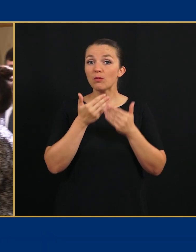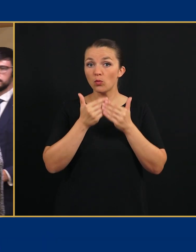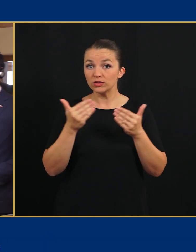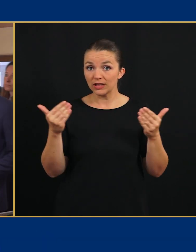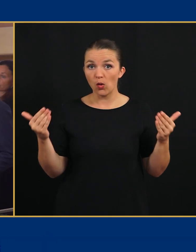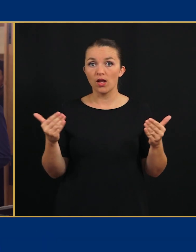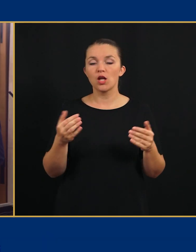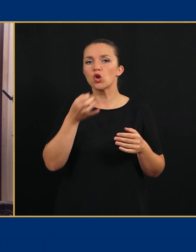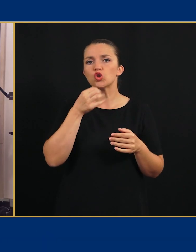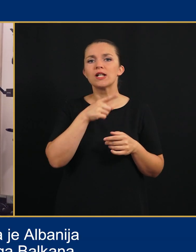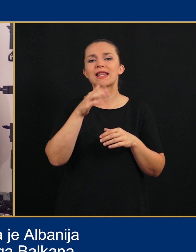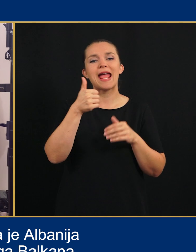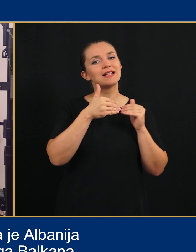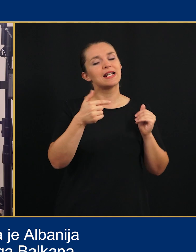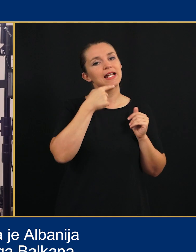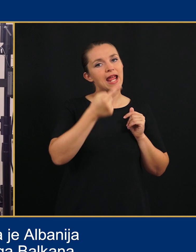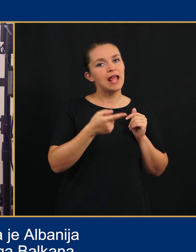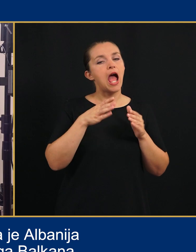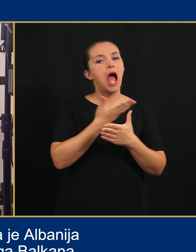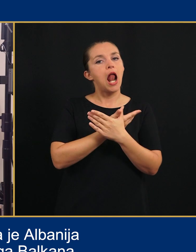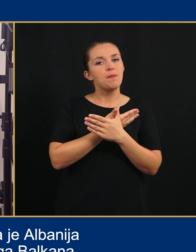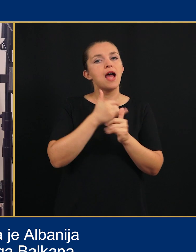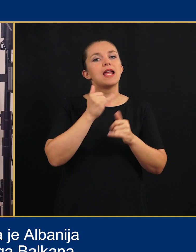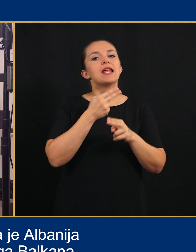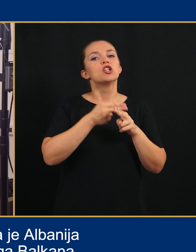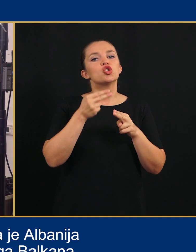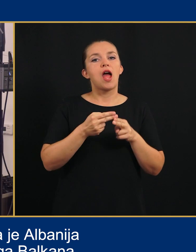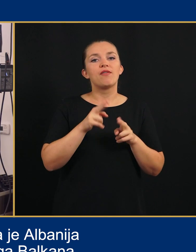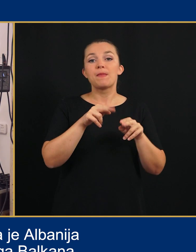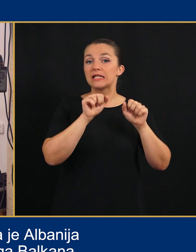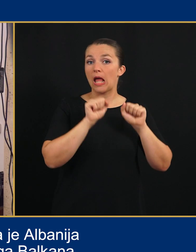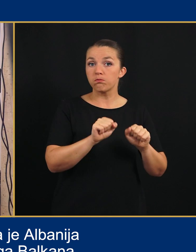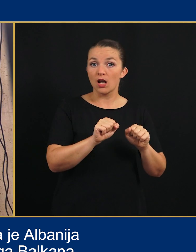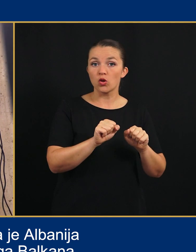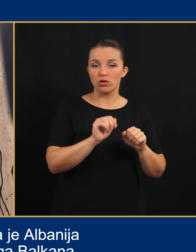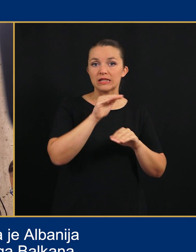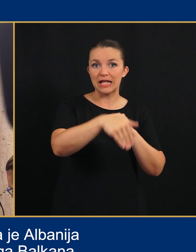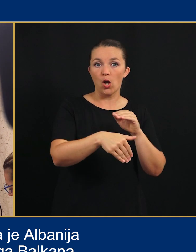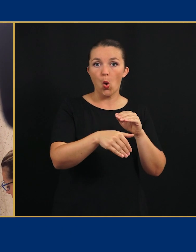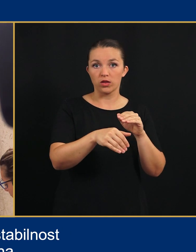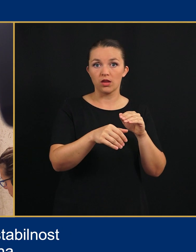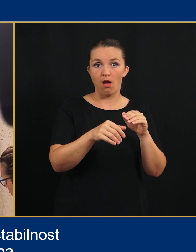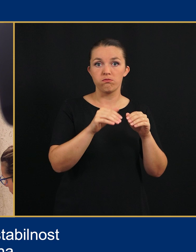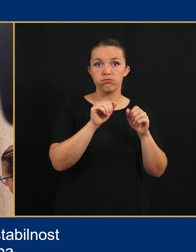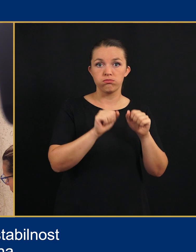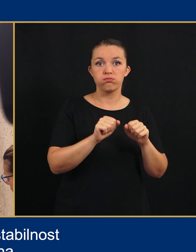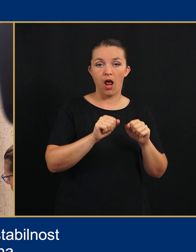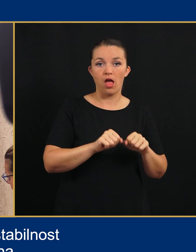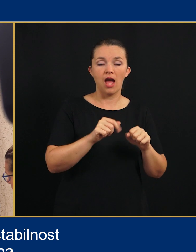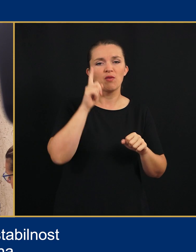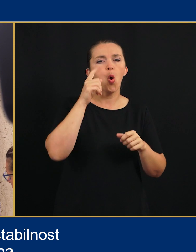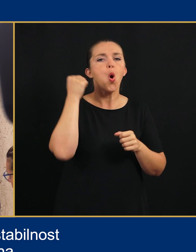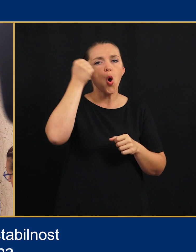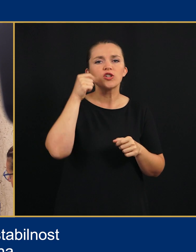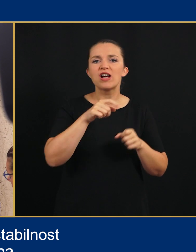Lepo pozdravljeni. Če ste na eni strani rekli, da je Albanija država stabilnosti Zahodnega Balkana, vemo, da na Kosovu